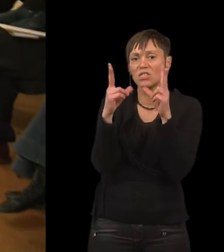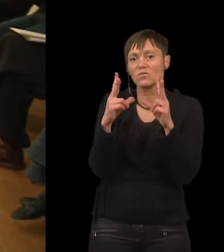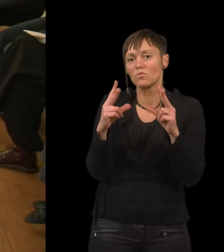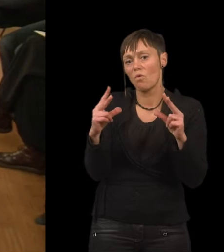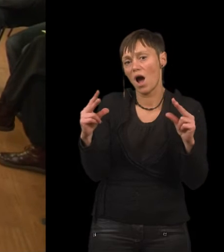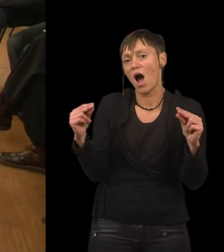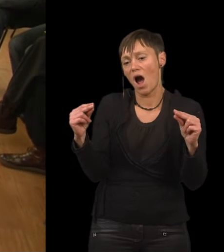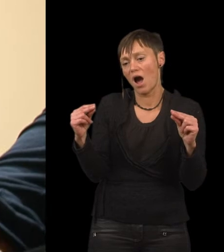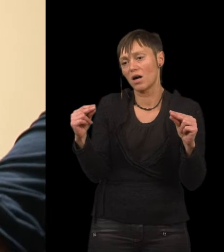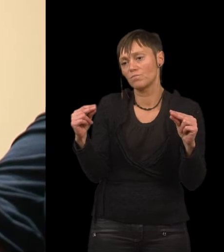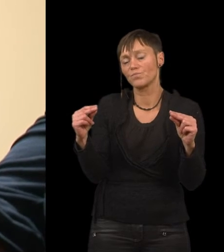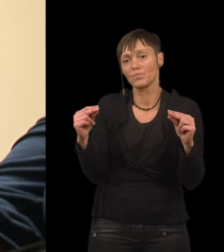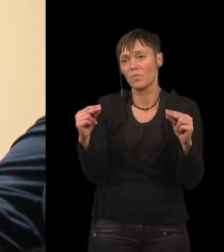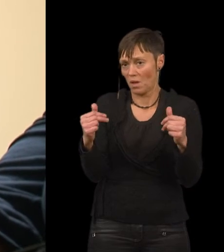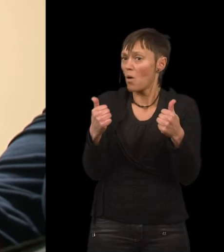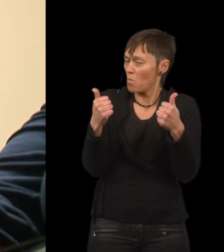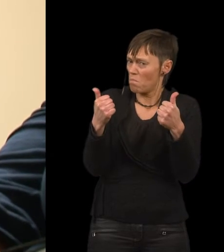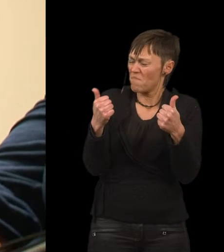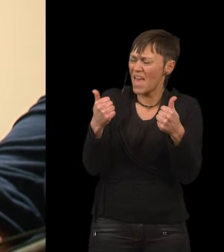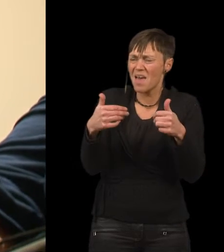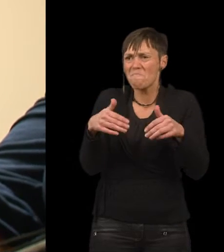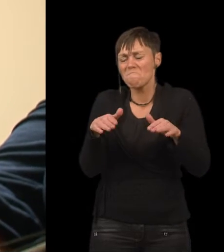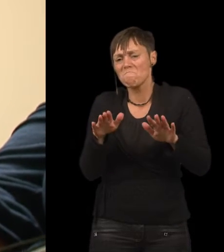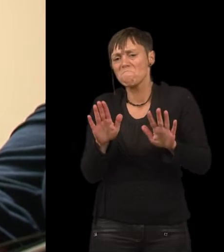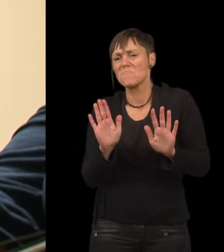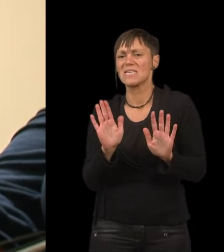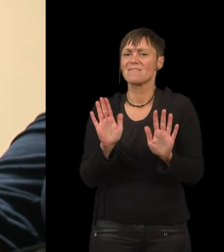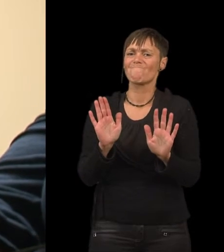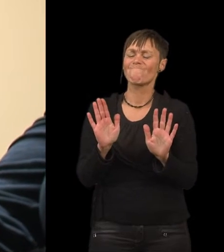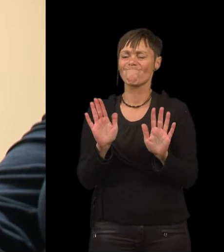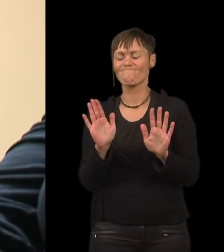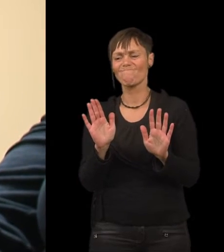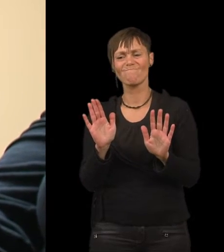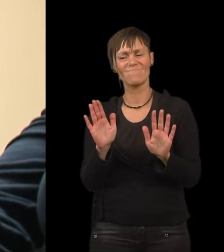Elle est bien, mais elle parle pas